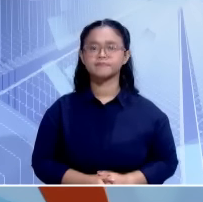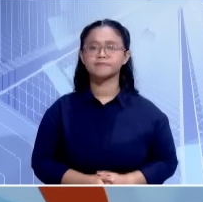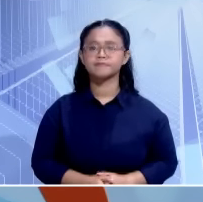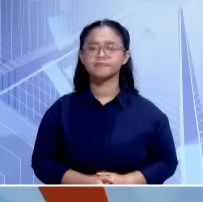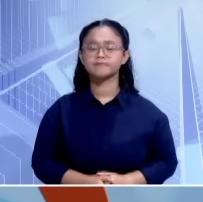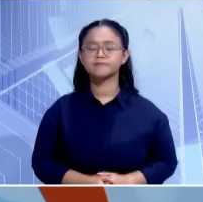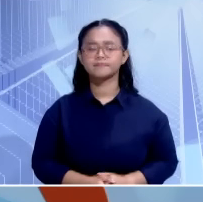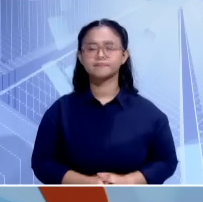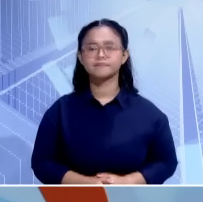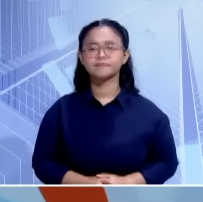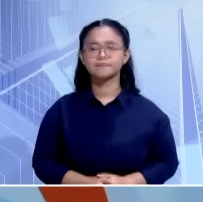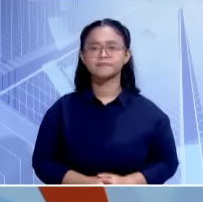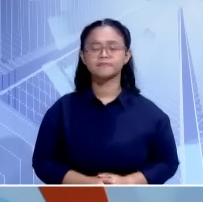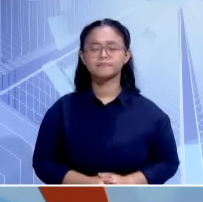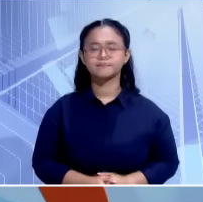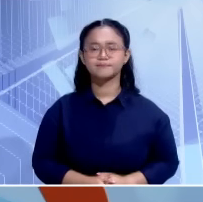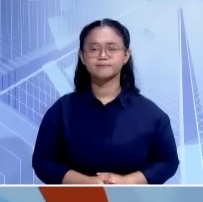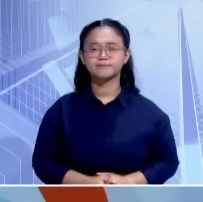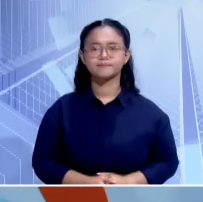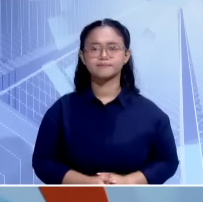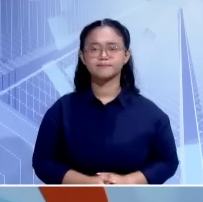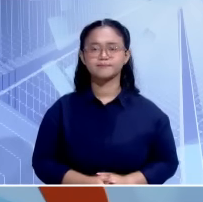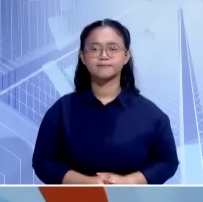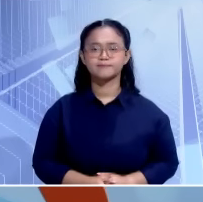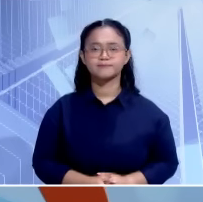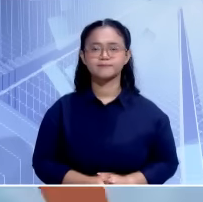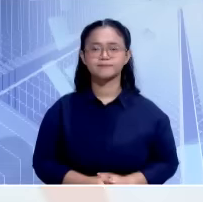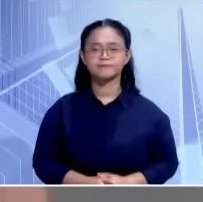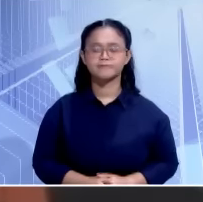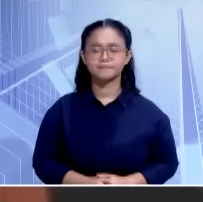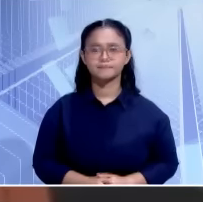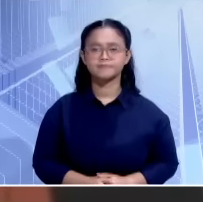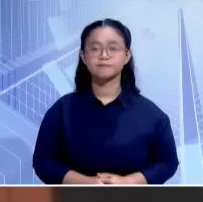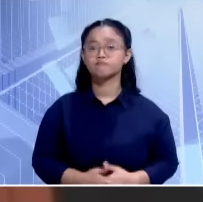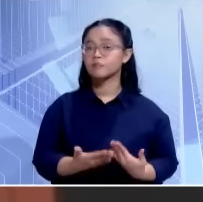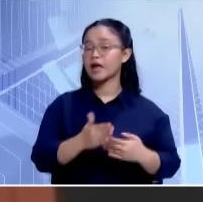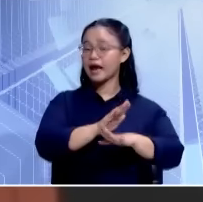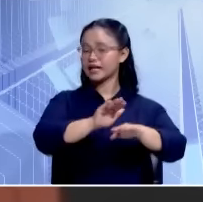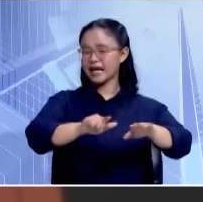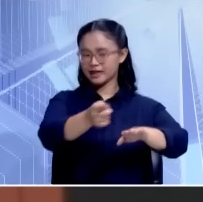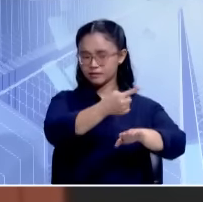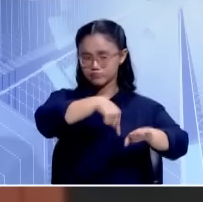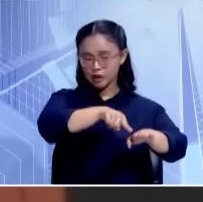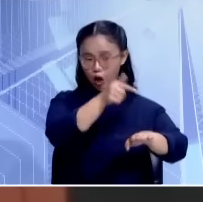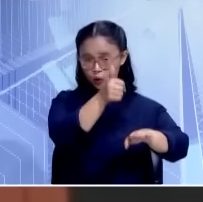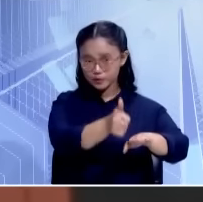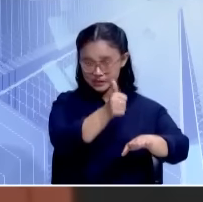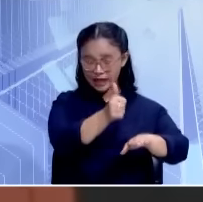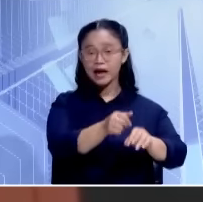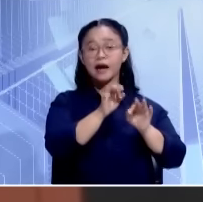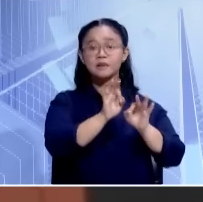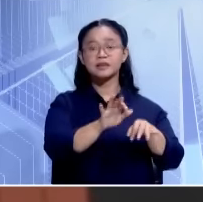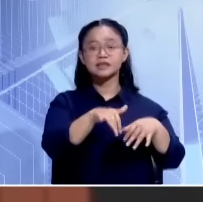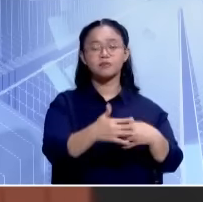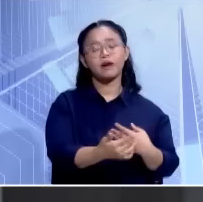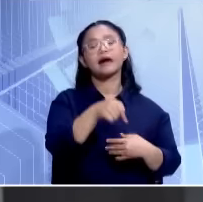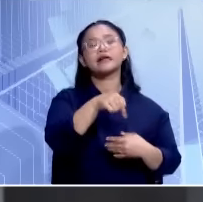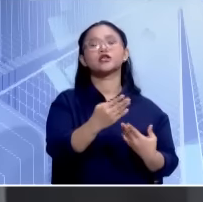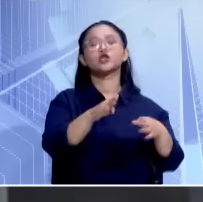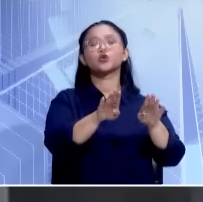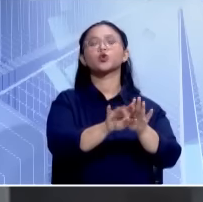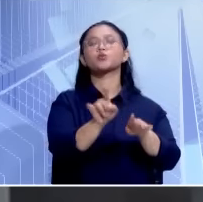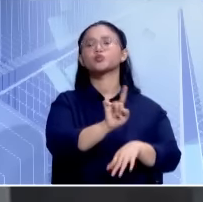bergizi dan mengkonsumsi vitamin, serta hindari keramaian saat wabah. Anak-anak dihimbau tidak mengikuti kegiatan belajar mengajar di sekolah pada